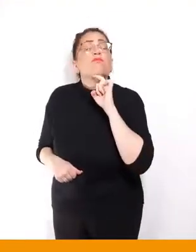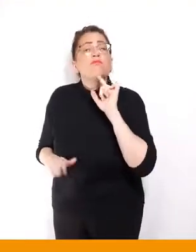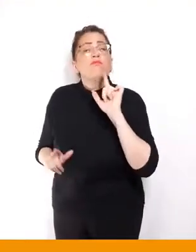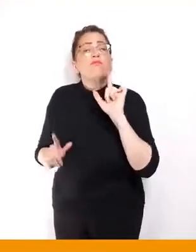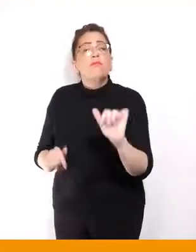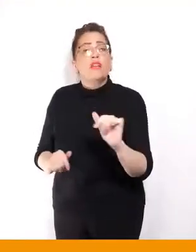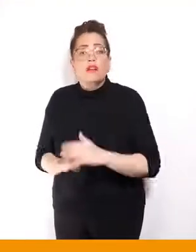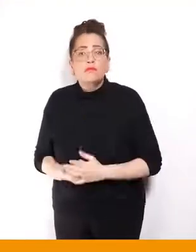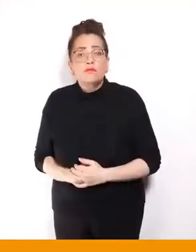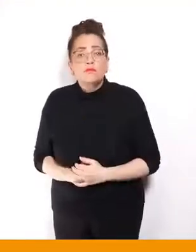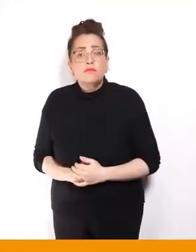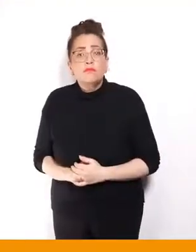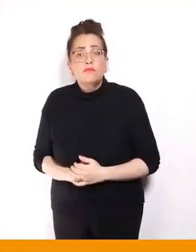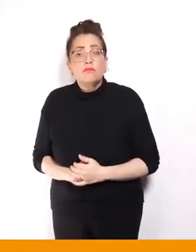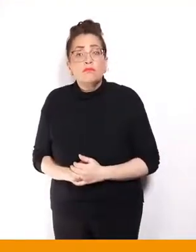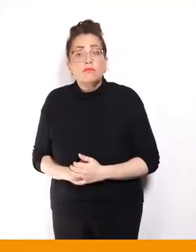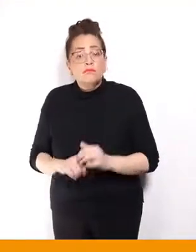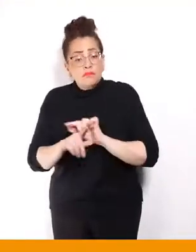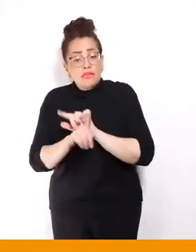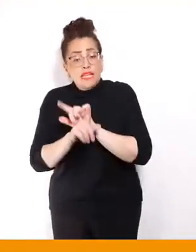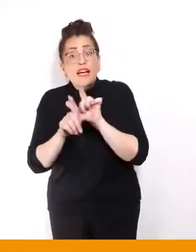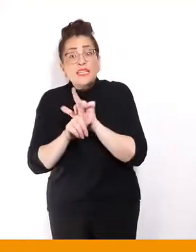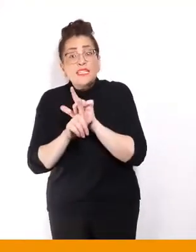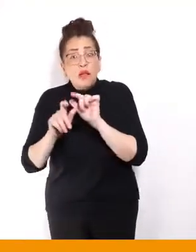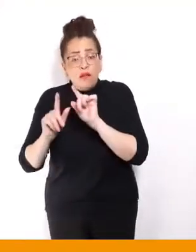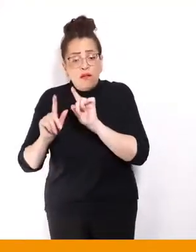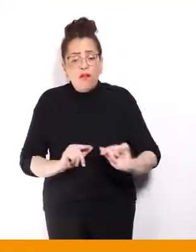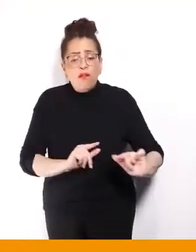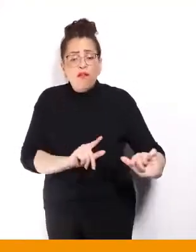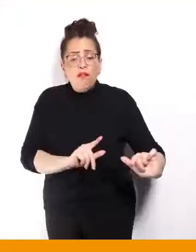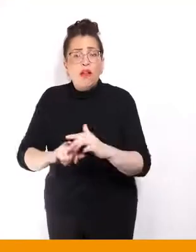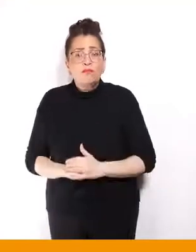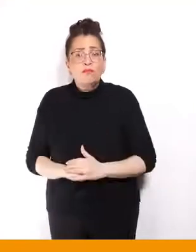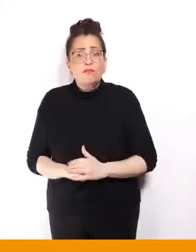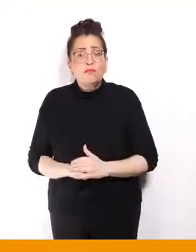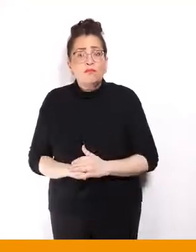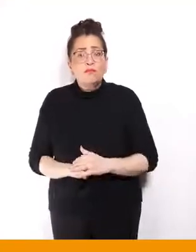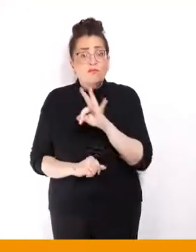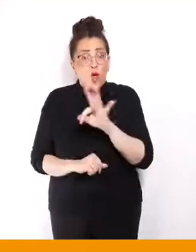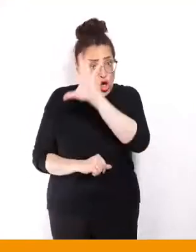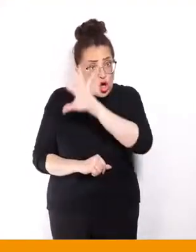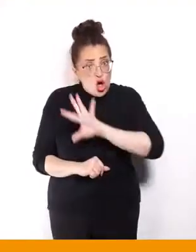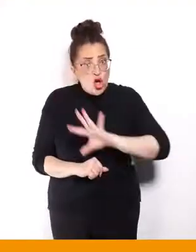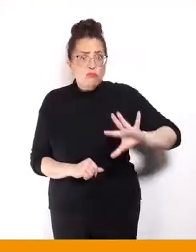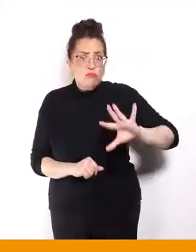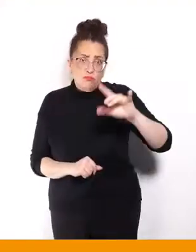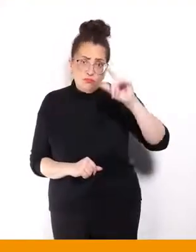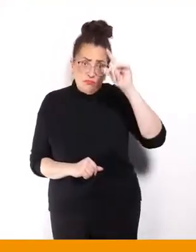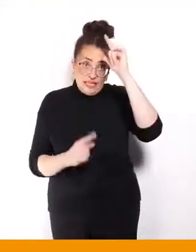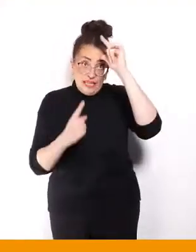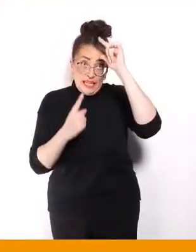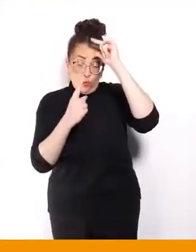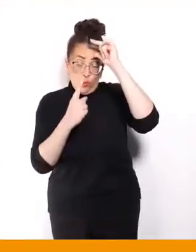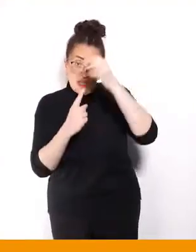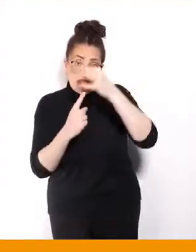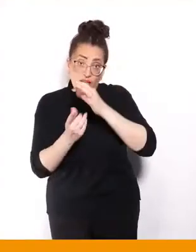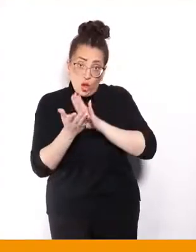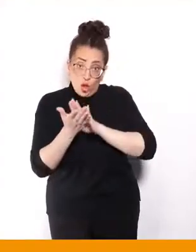respect, et la promesse républicaine dans notre pays, c'est pas rien. La promesse